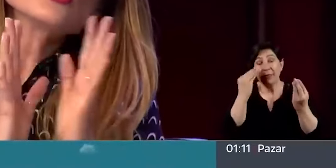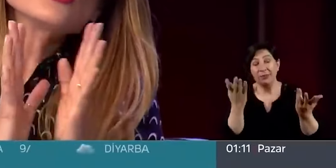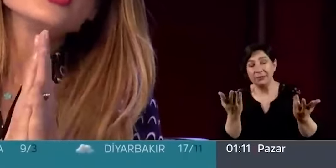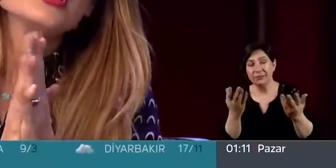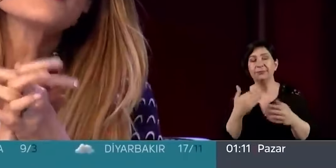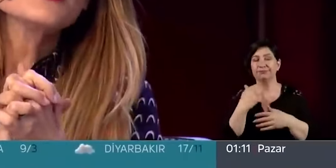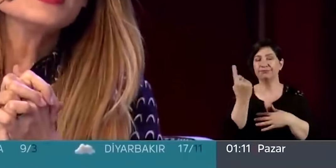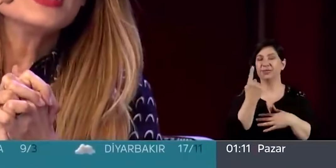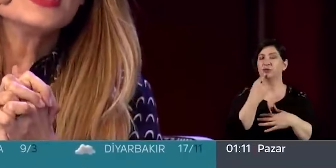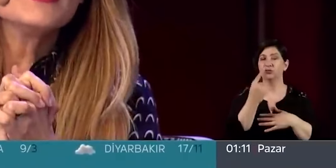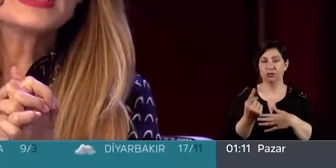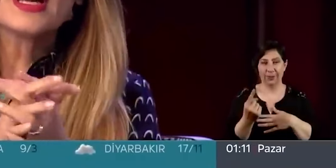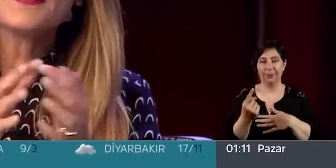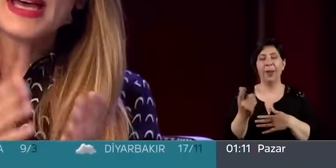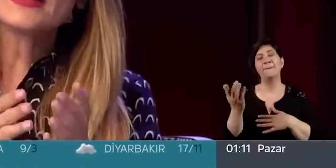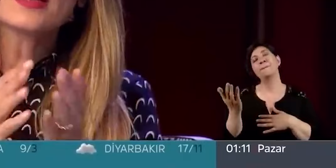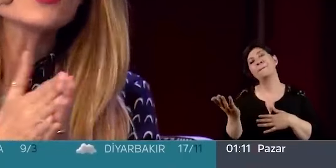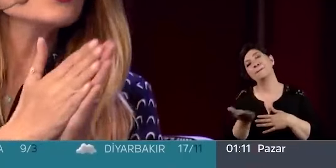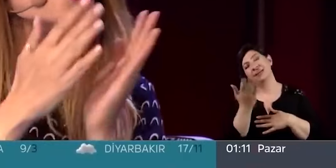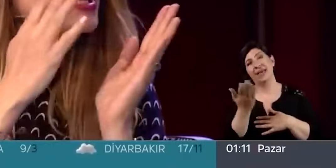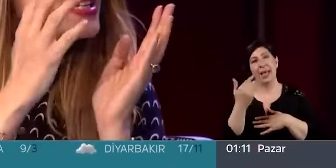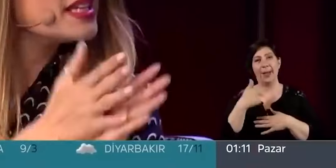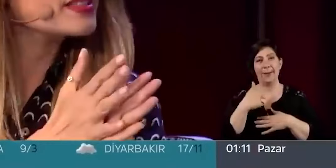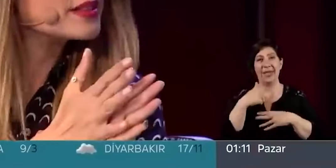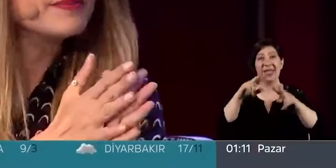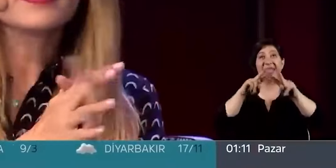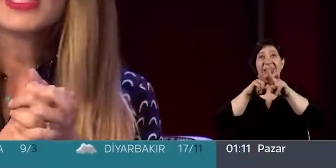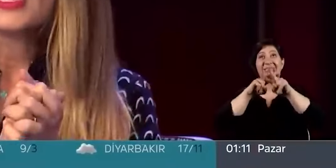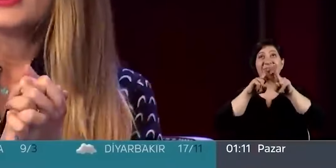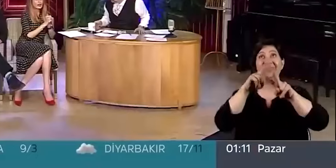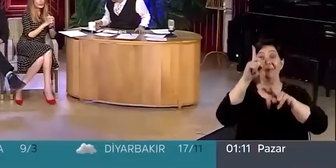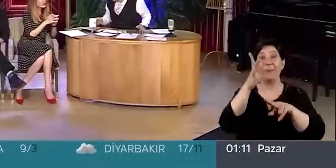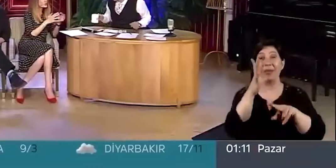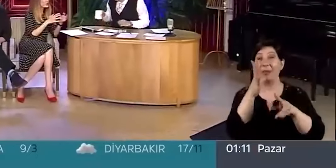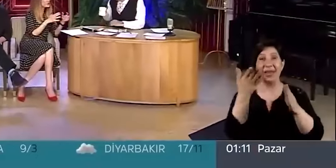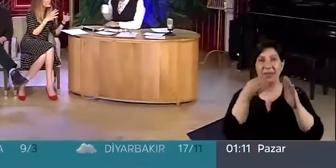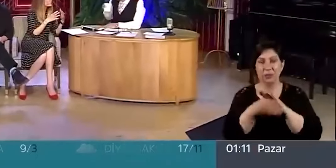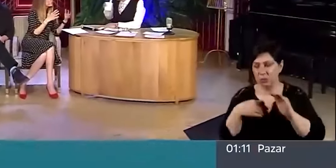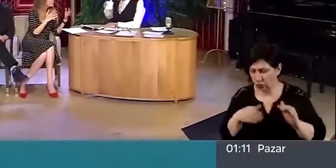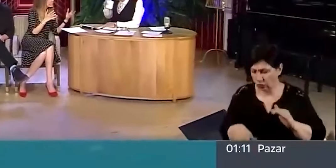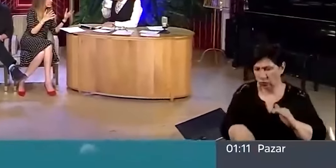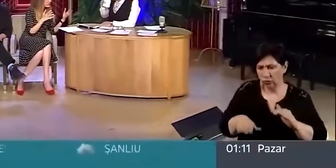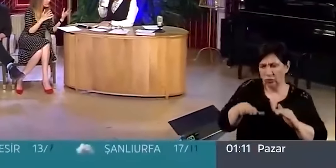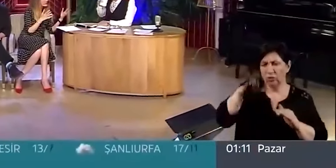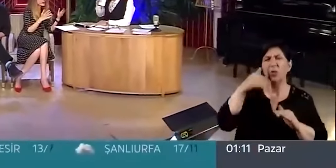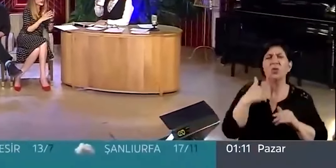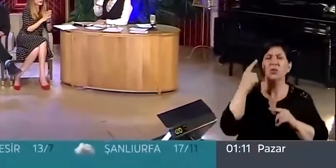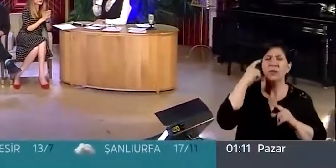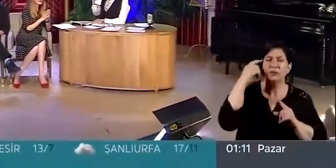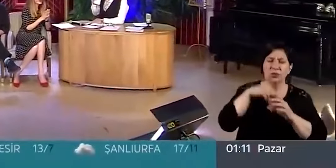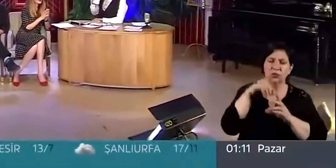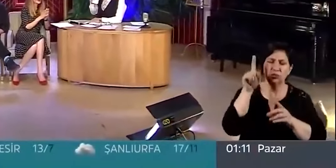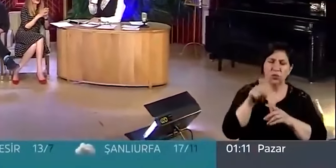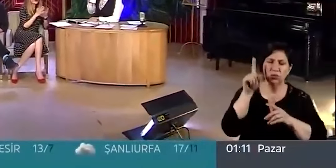bunlar? Şunu söyleyeceğim. Şimdi mesela ben astrolojiye niye girdim? Küçüklüğümden beri çok sorduğum soru vardı